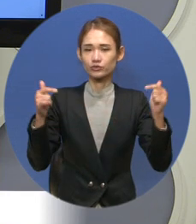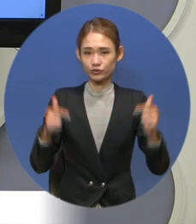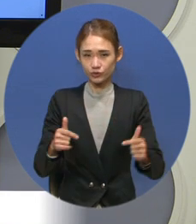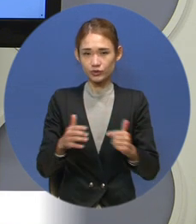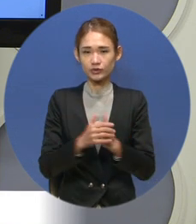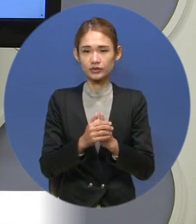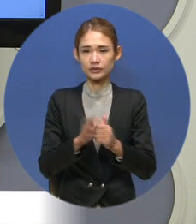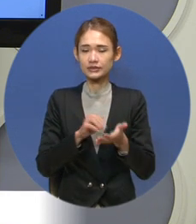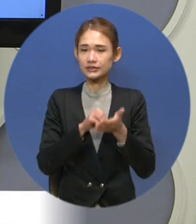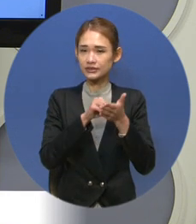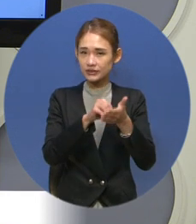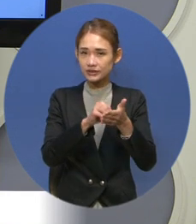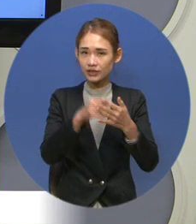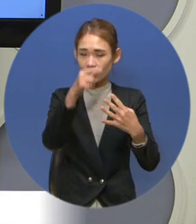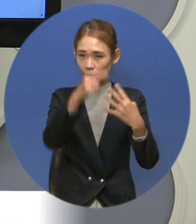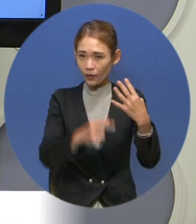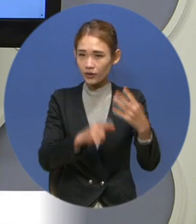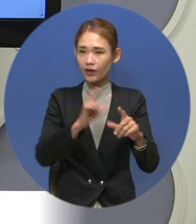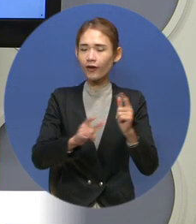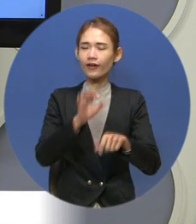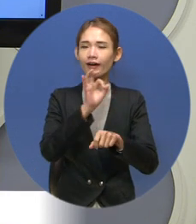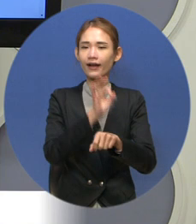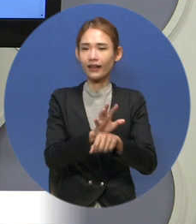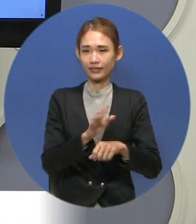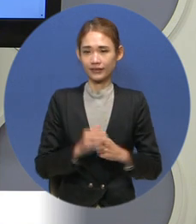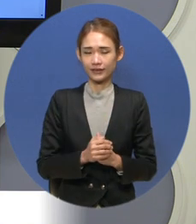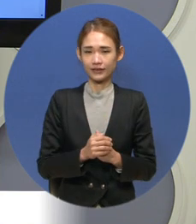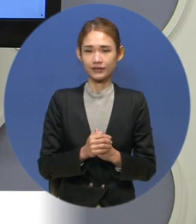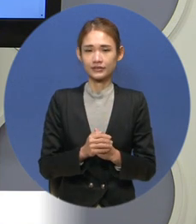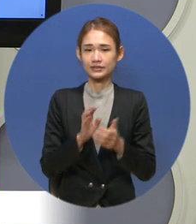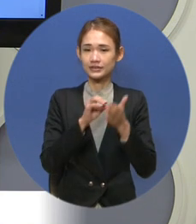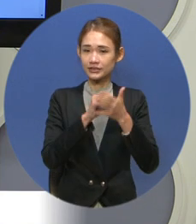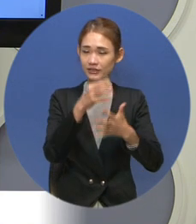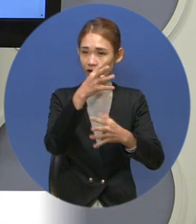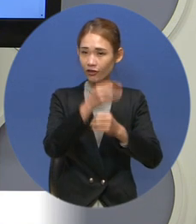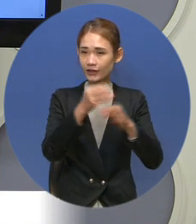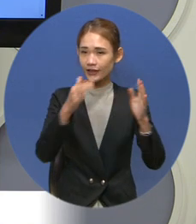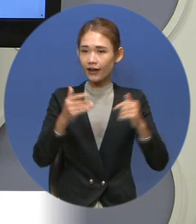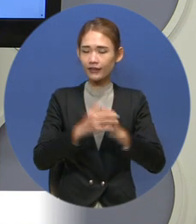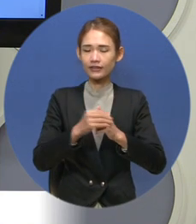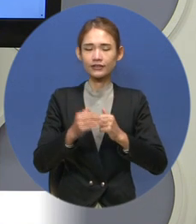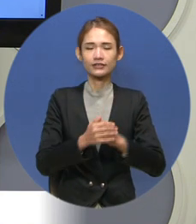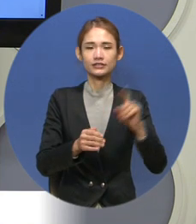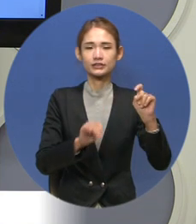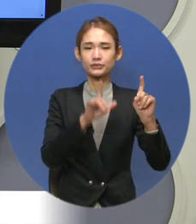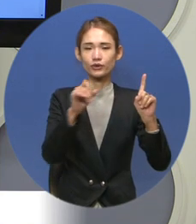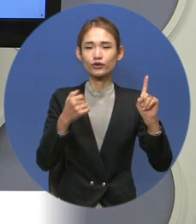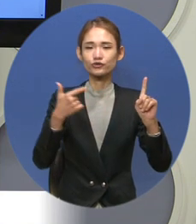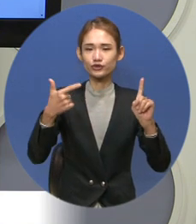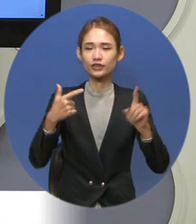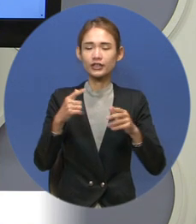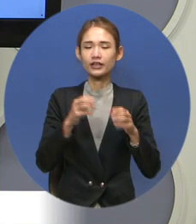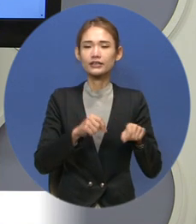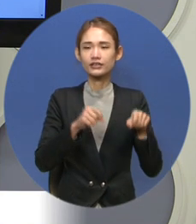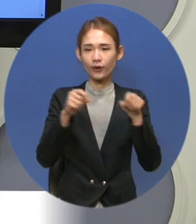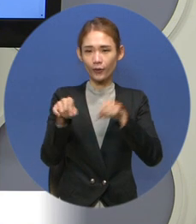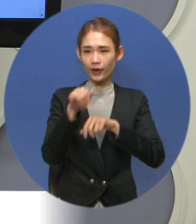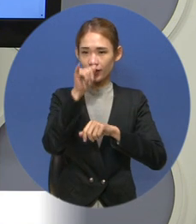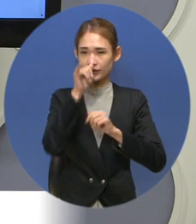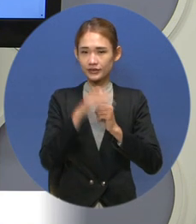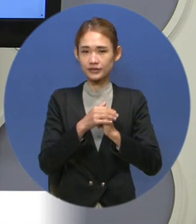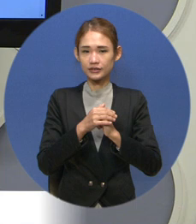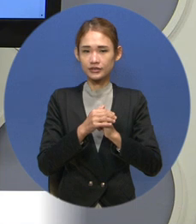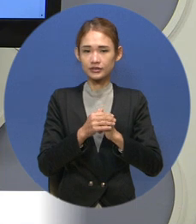신청 절차도 간소화 됩니다 이에 따라 신청기간 도 다음달 6일로 연장 되는데요 지난